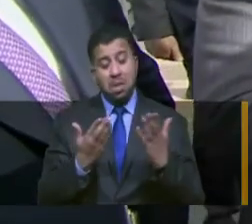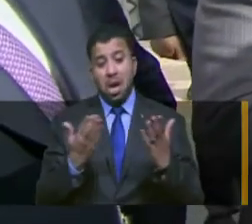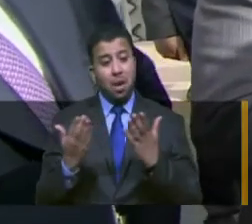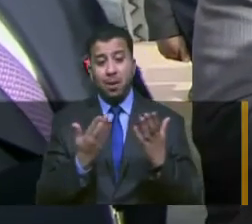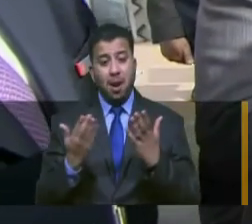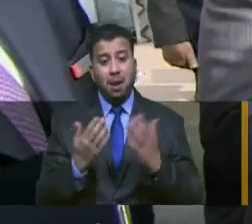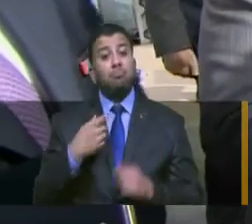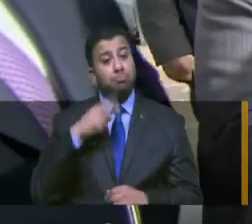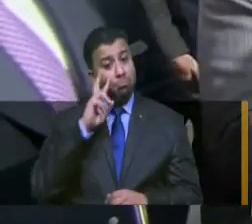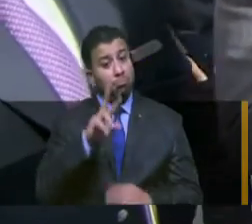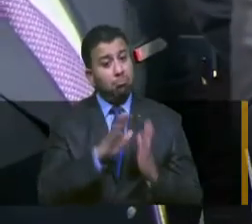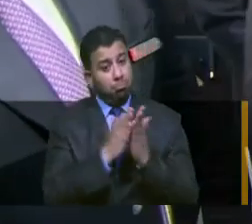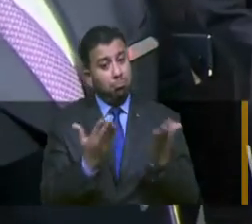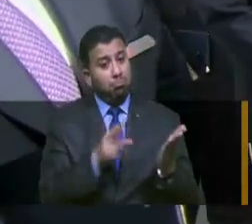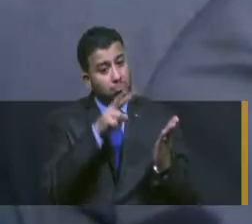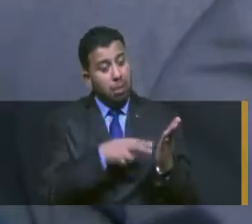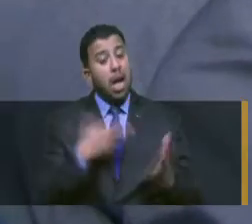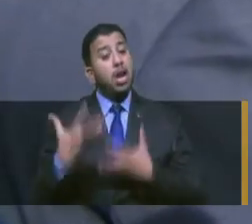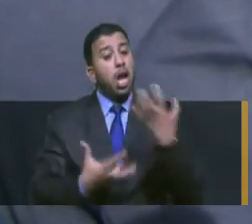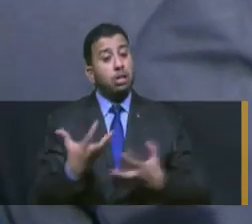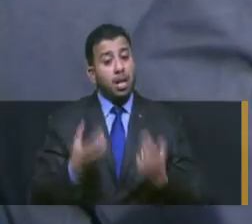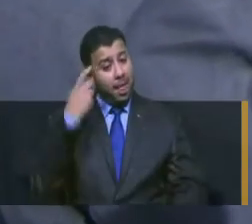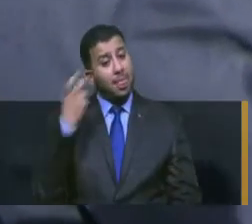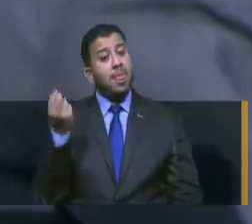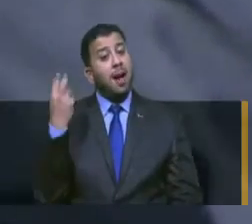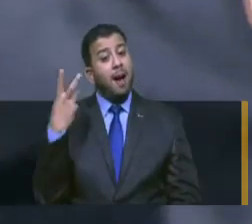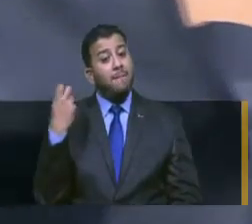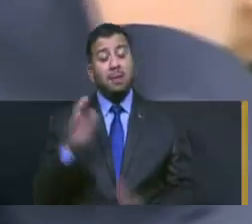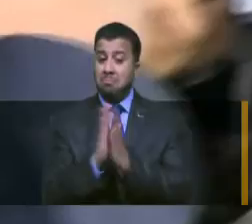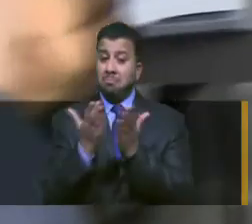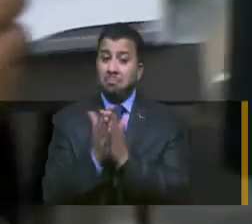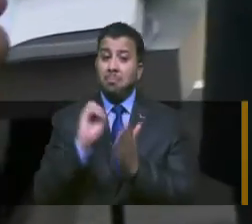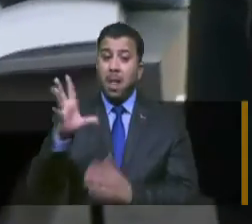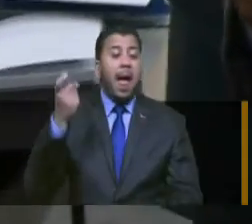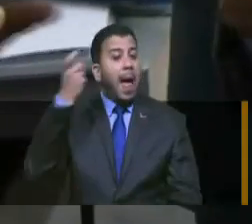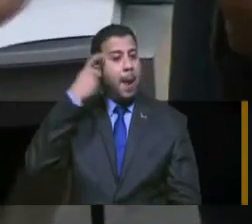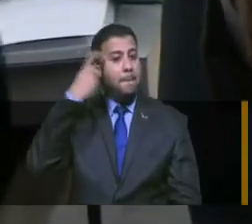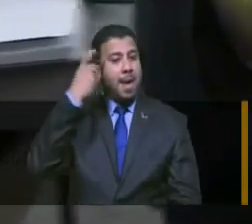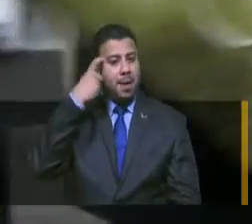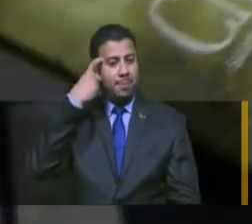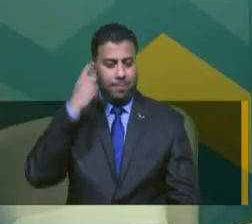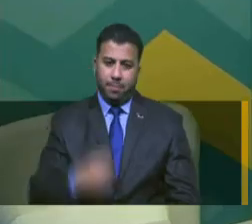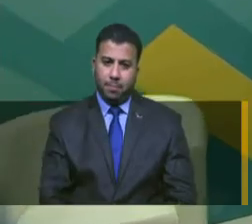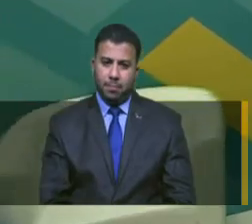ما يقدمه الجناح من أنشطة ثقافية وإصدارات علمية.